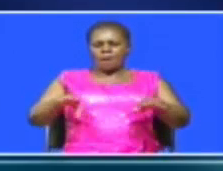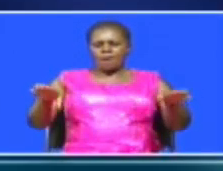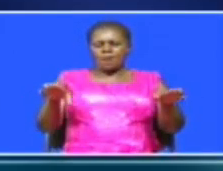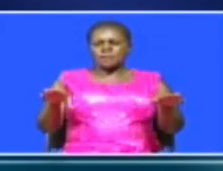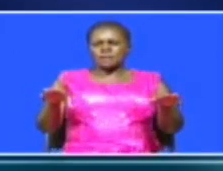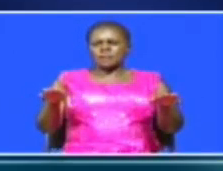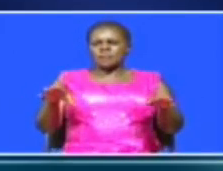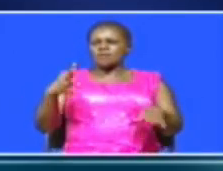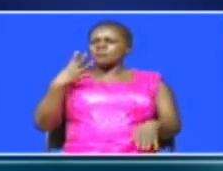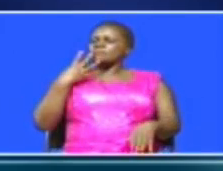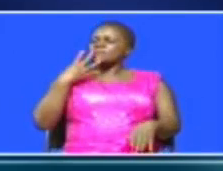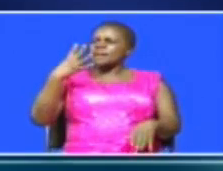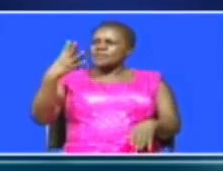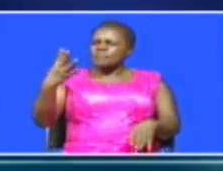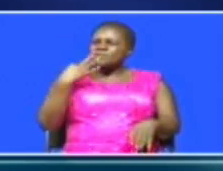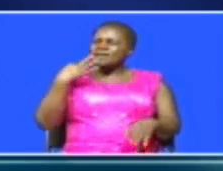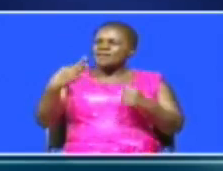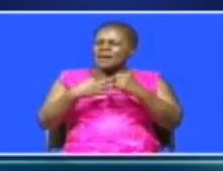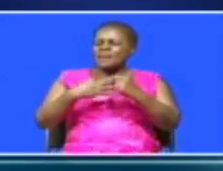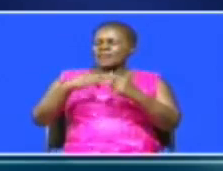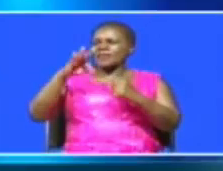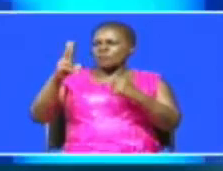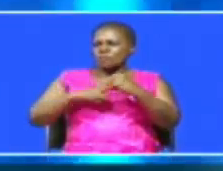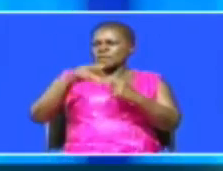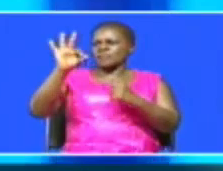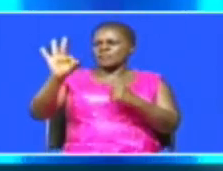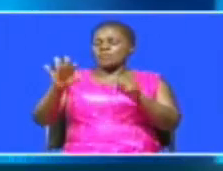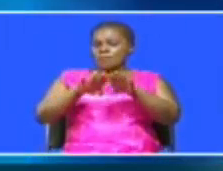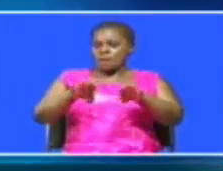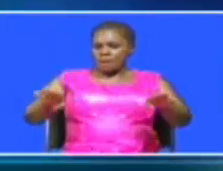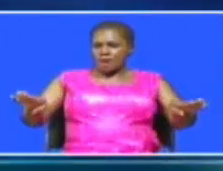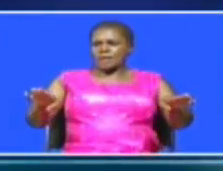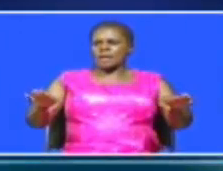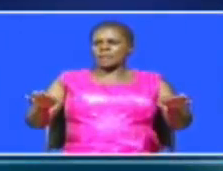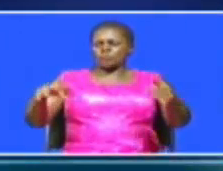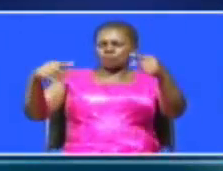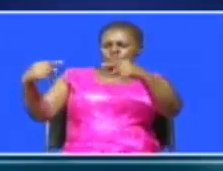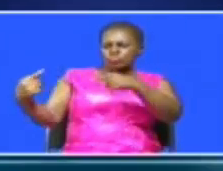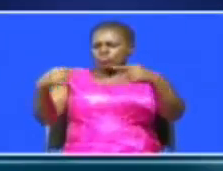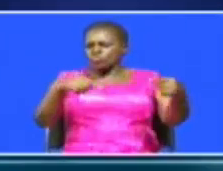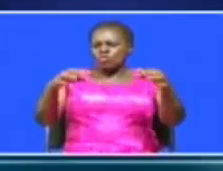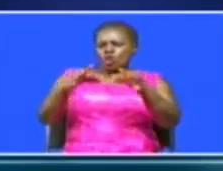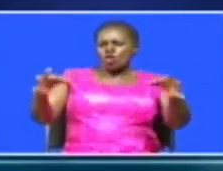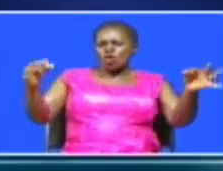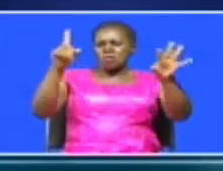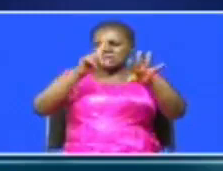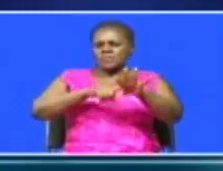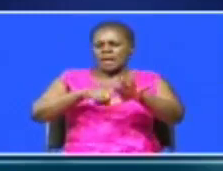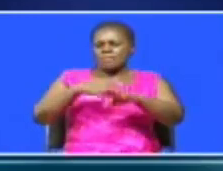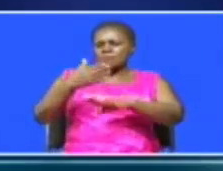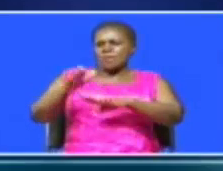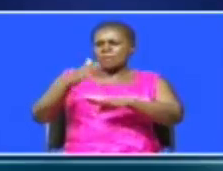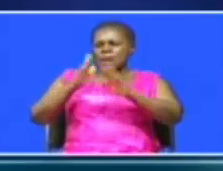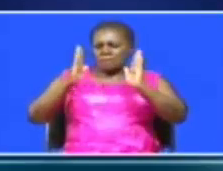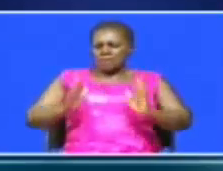cha ekari 843. Wamesema ardhi hiyo ya umma ambayo imezingirwa na mgogoro wa kipindi kirefu ilikodiwa na